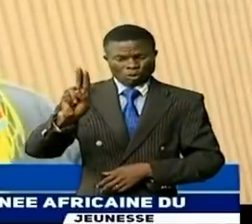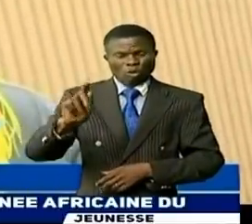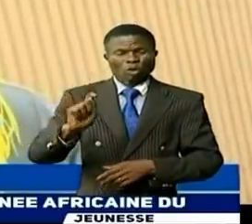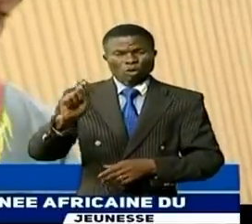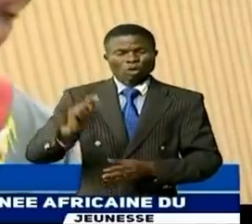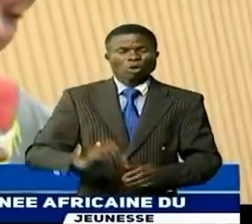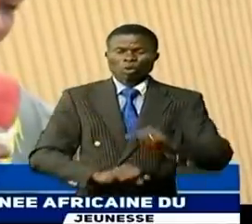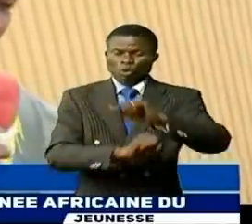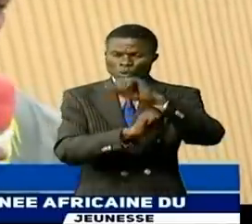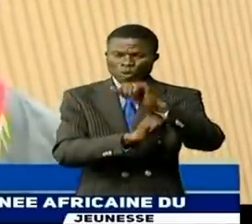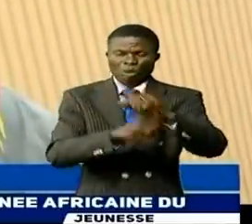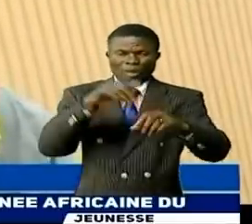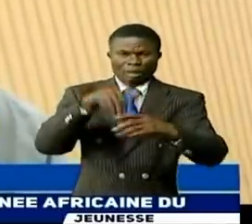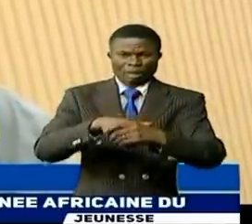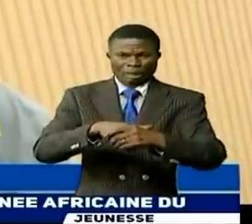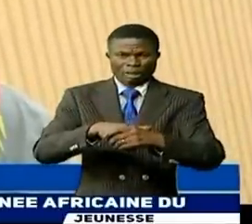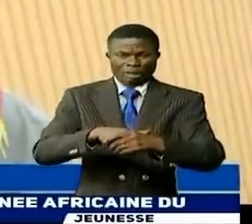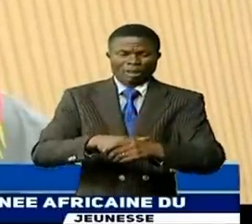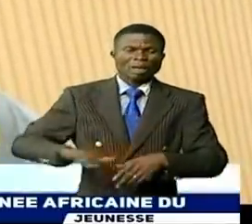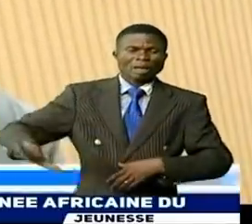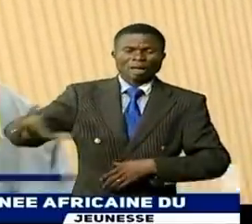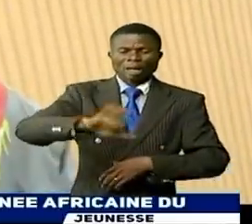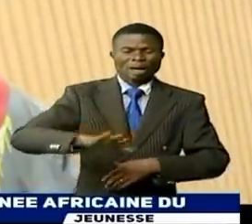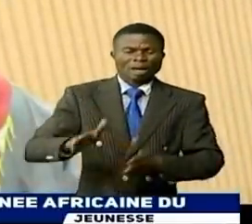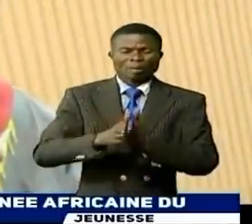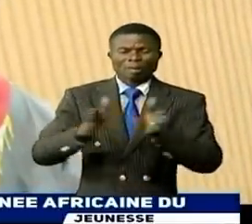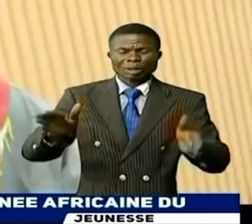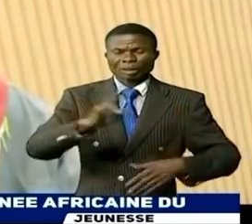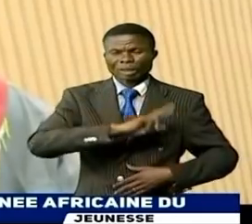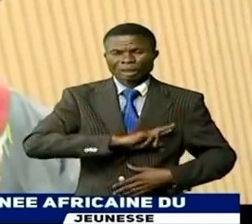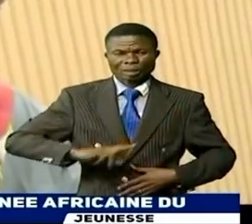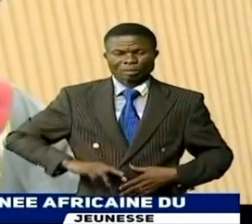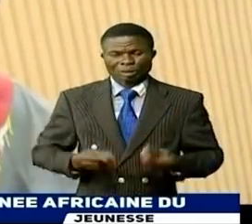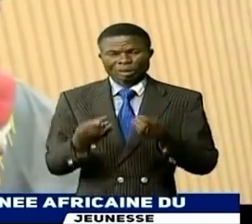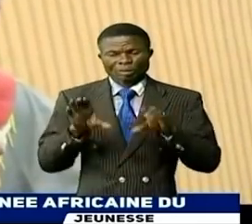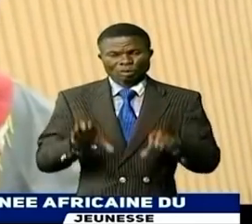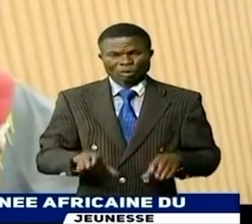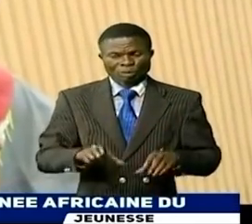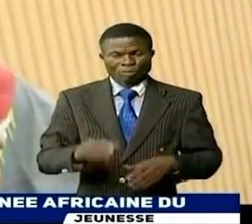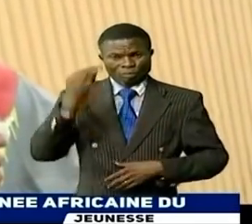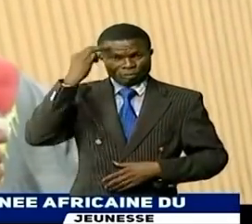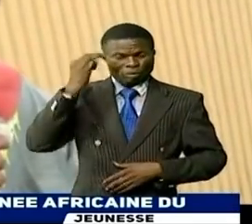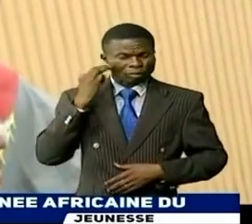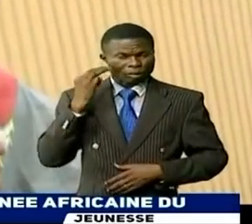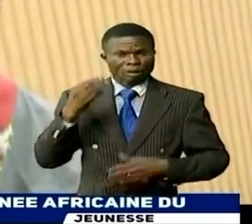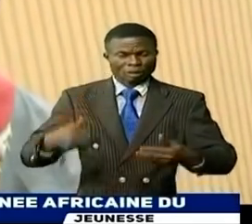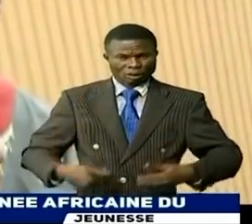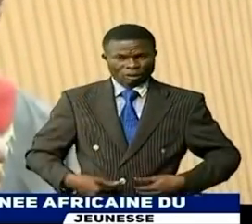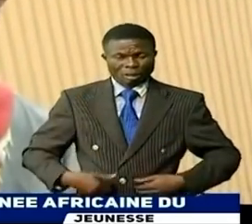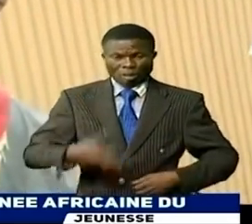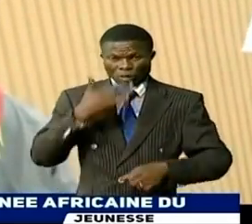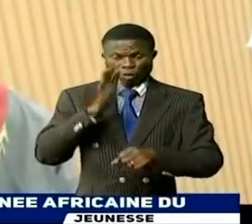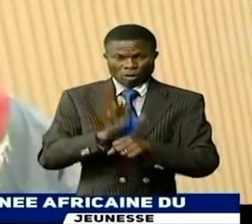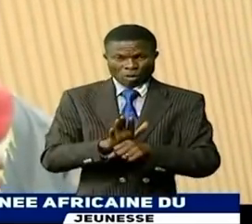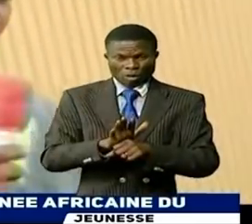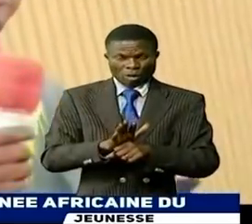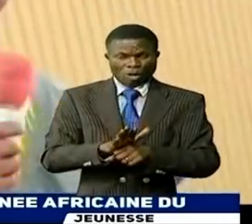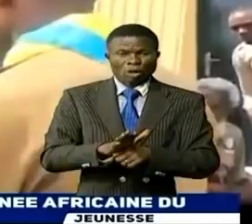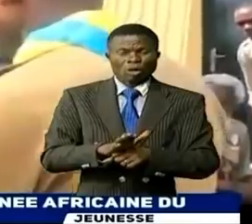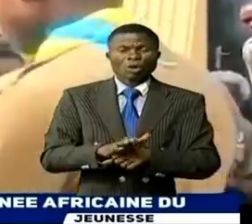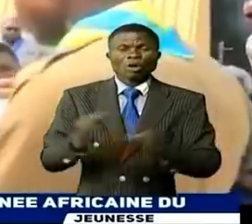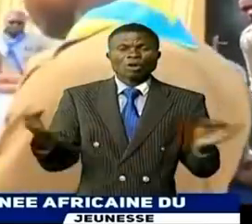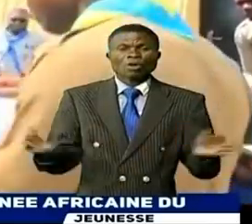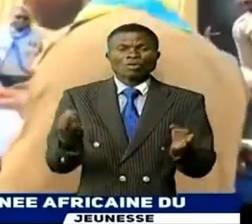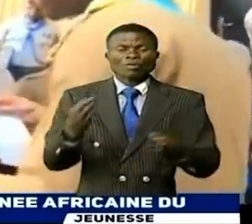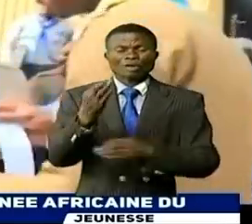rayonné à travers toute la République démocratique du Congo. Le ministre de la Jeunesse a promis également d'inaugurer les sièges nationaux